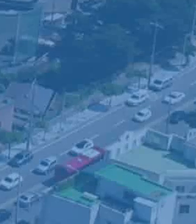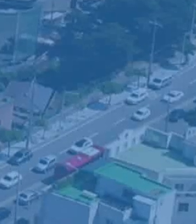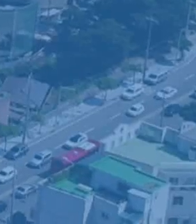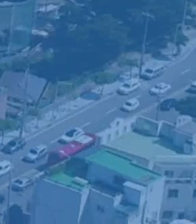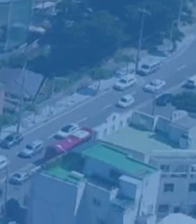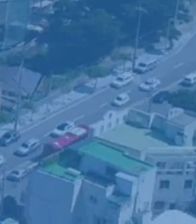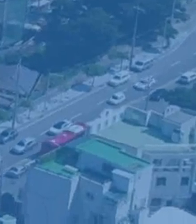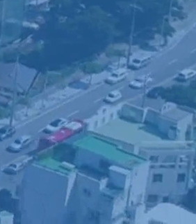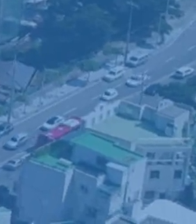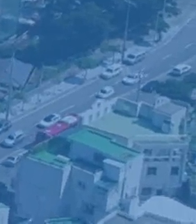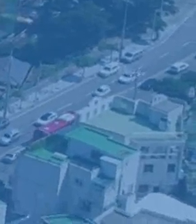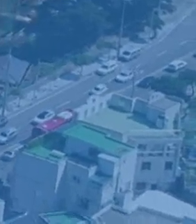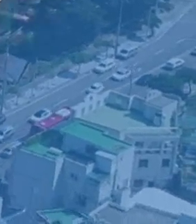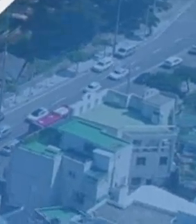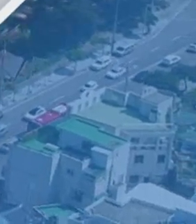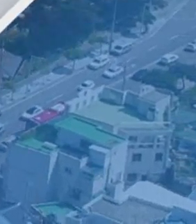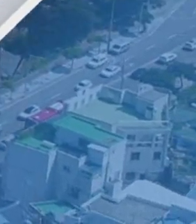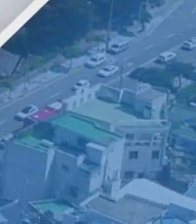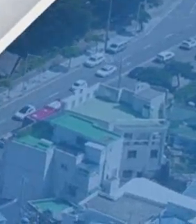으